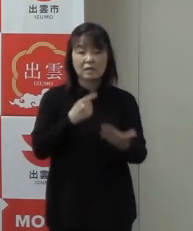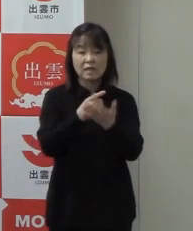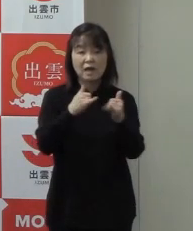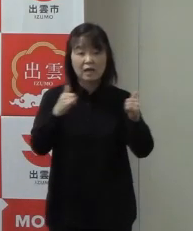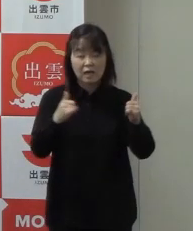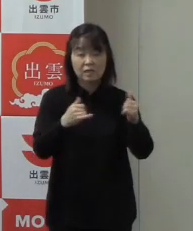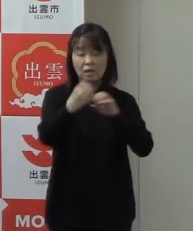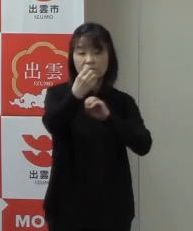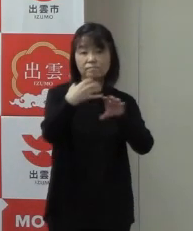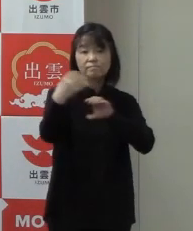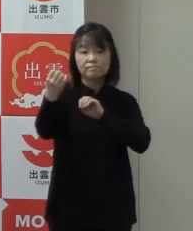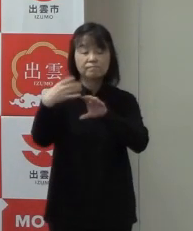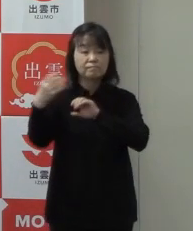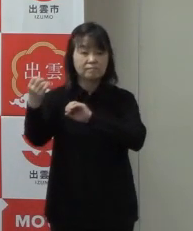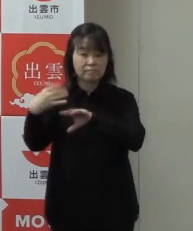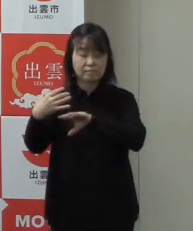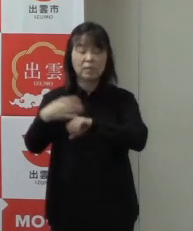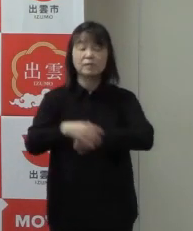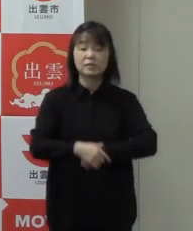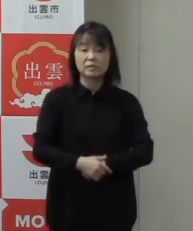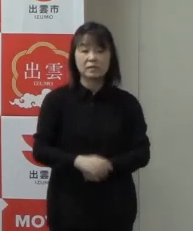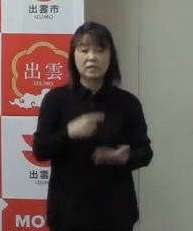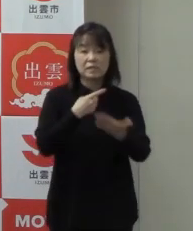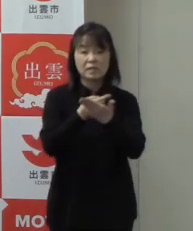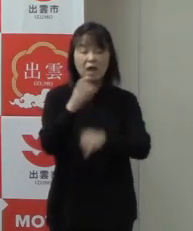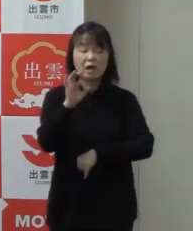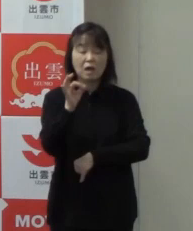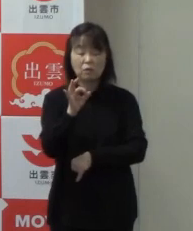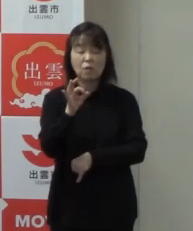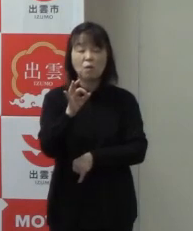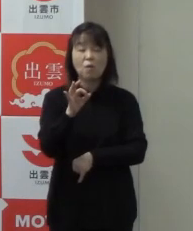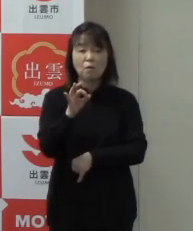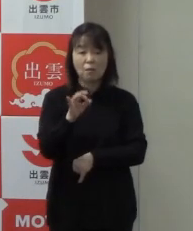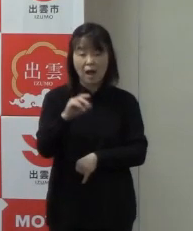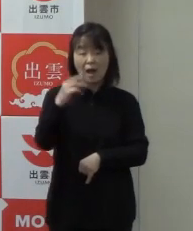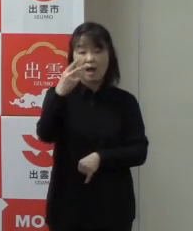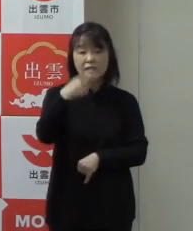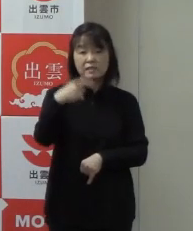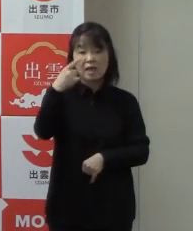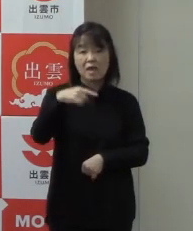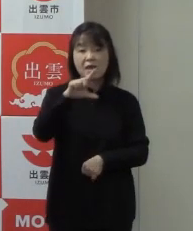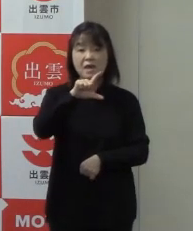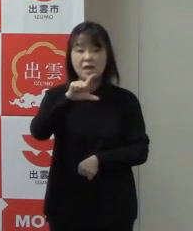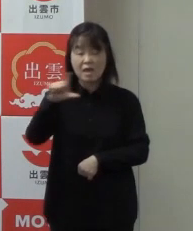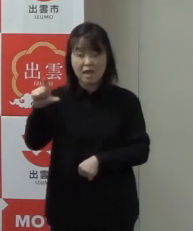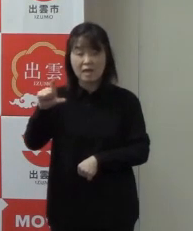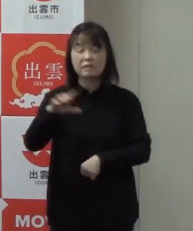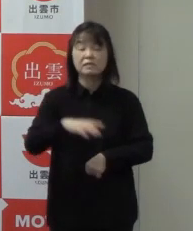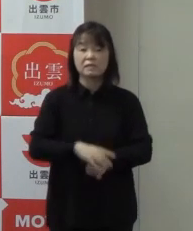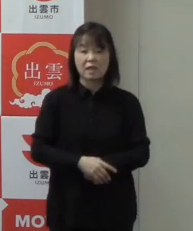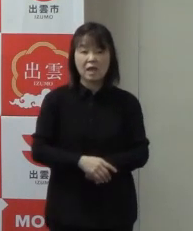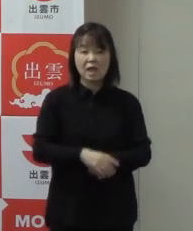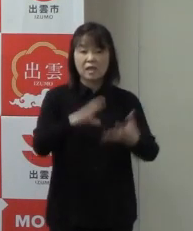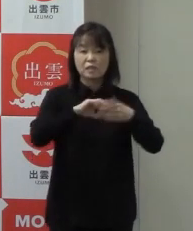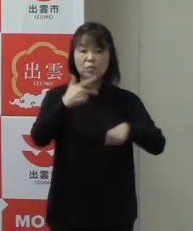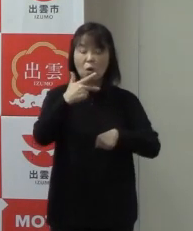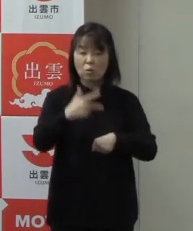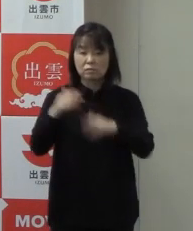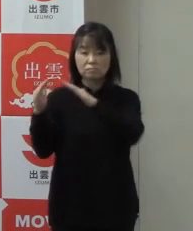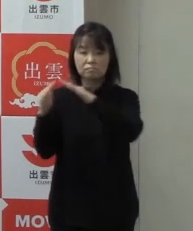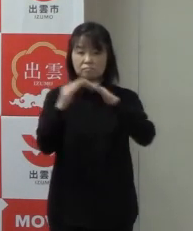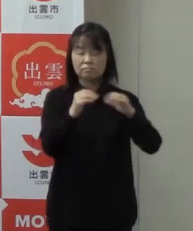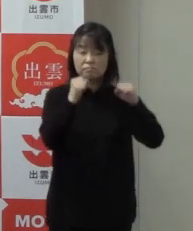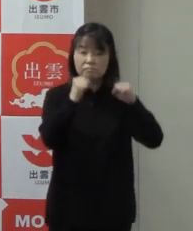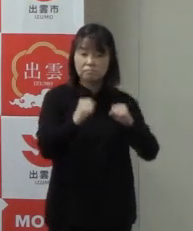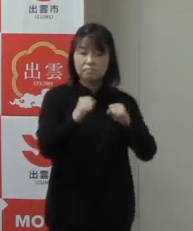えてまいりたいと思っております。参加料は1000円となっておりまして、出雲市への移住を検討中の